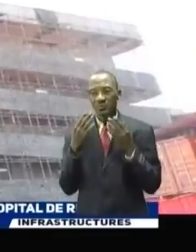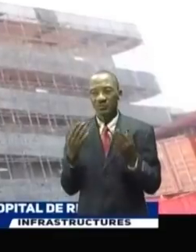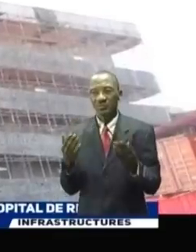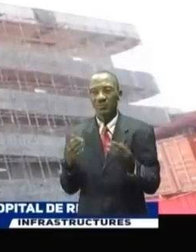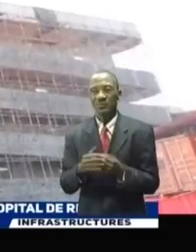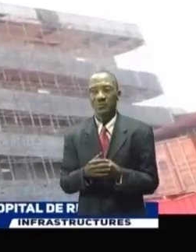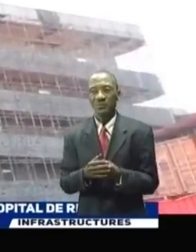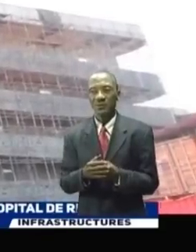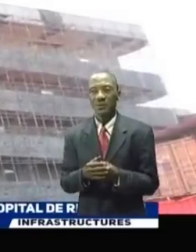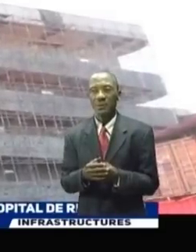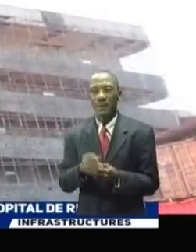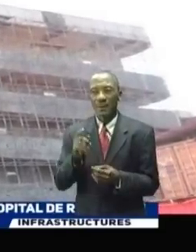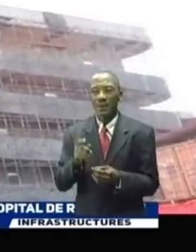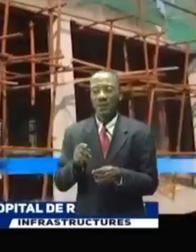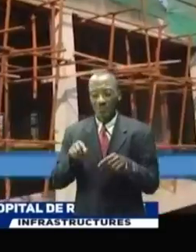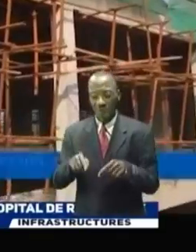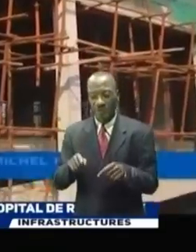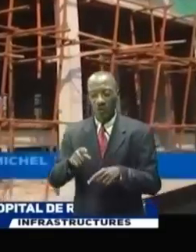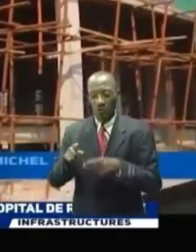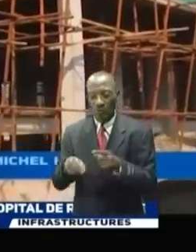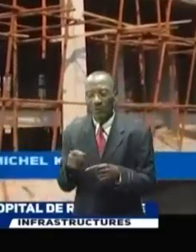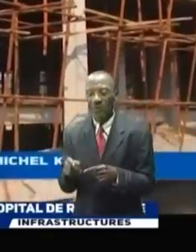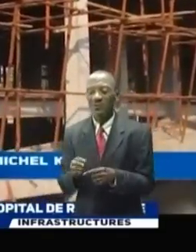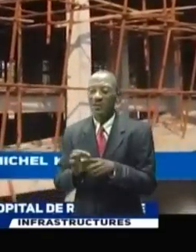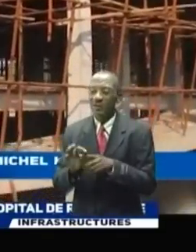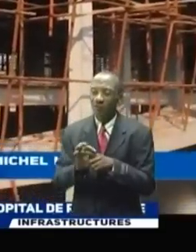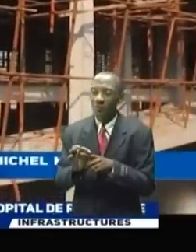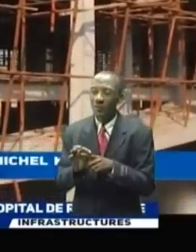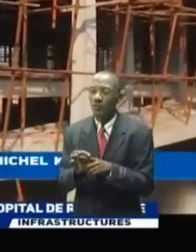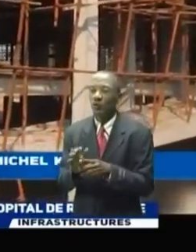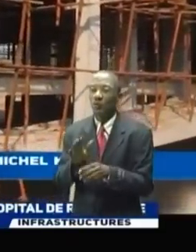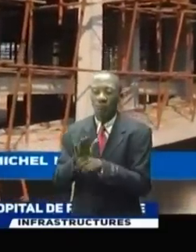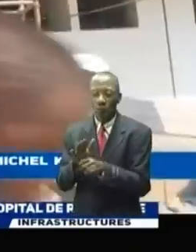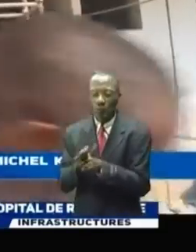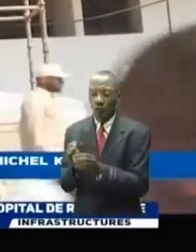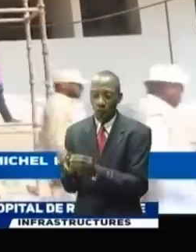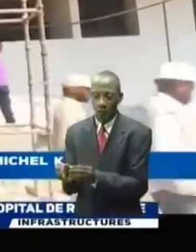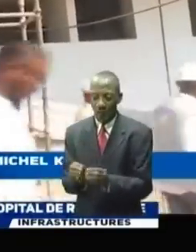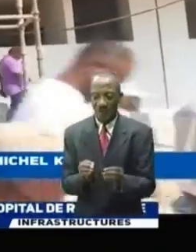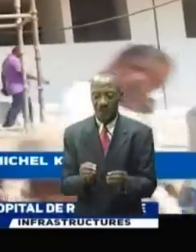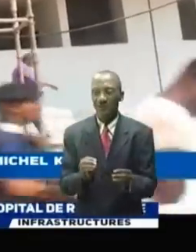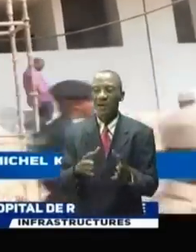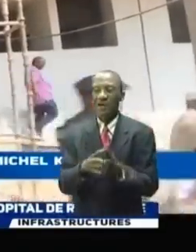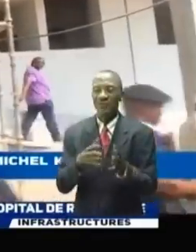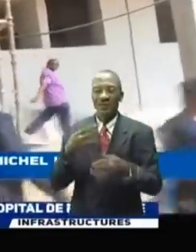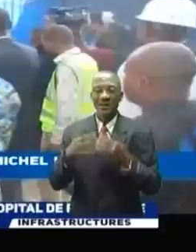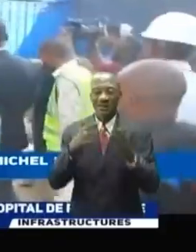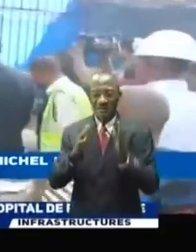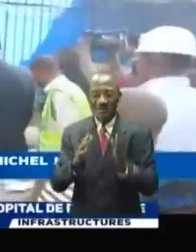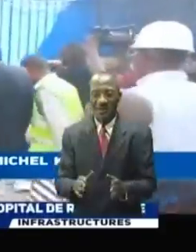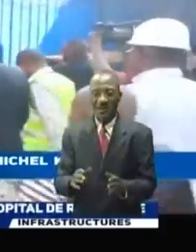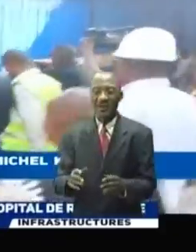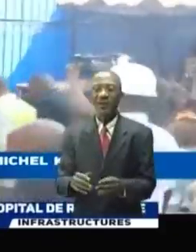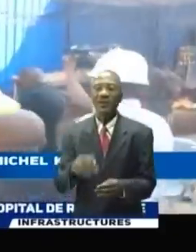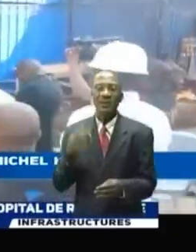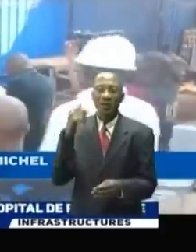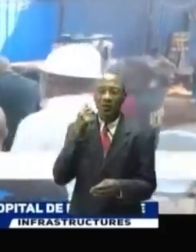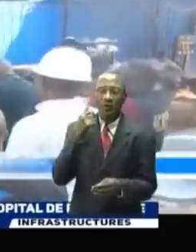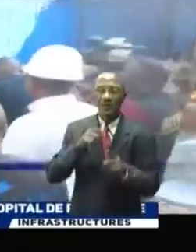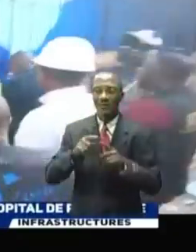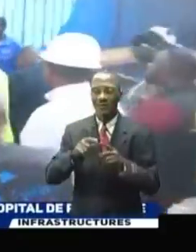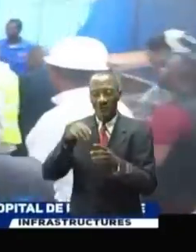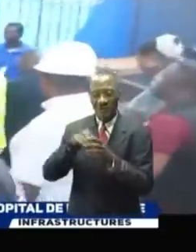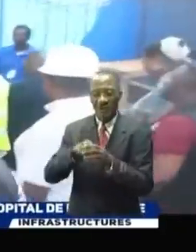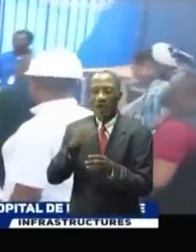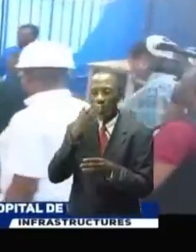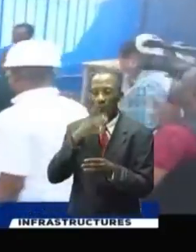sont organisées pour le recyclage et des mises à niveau du personnel de cet hôpital. Question de se placer à la hauteur de ces bijoux dans